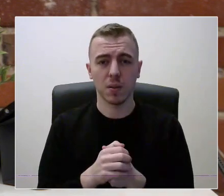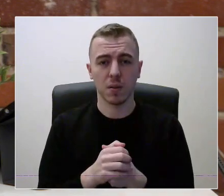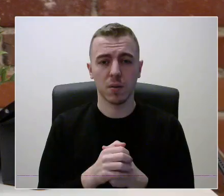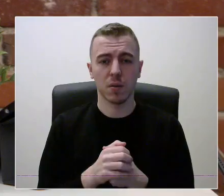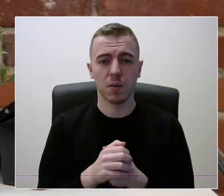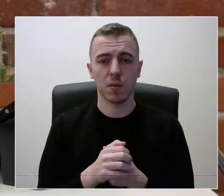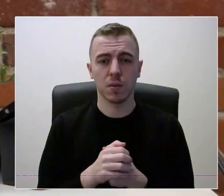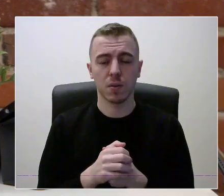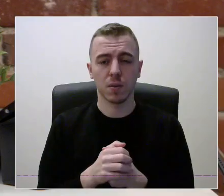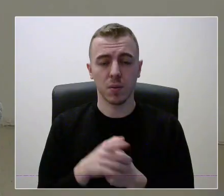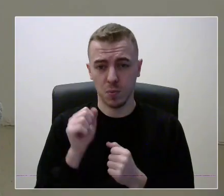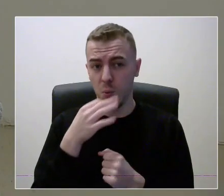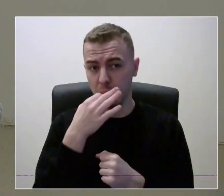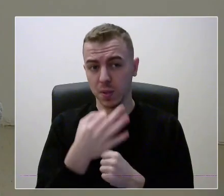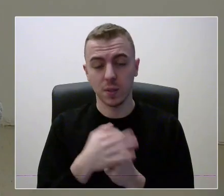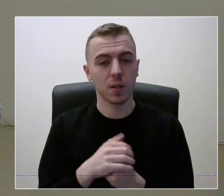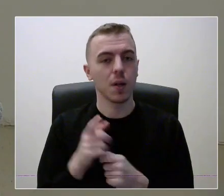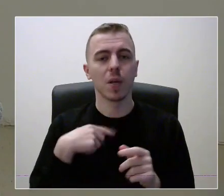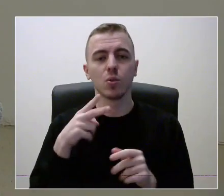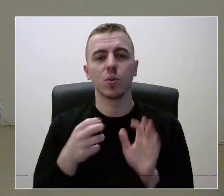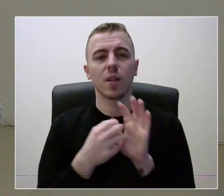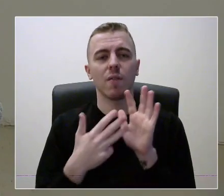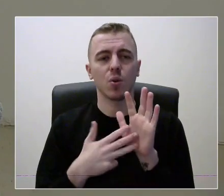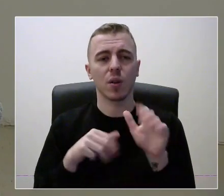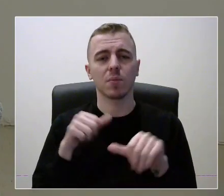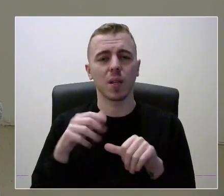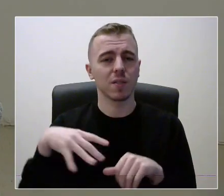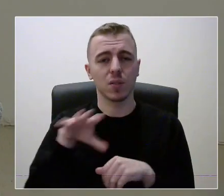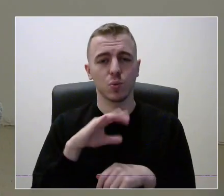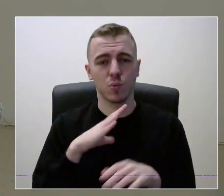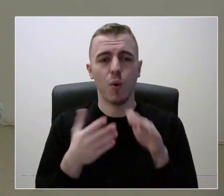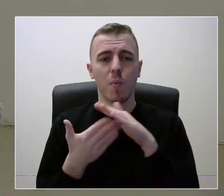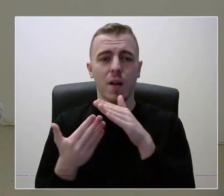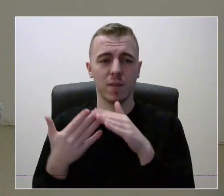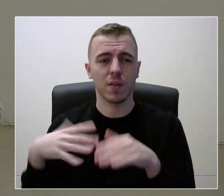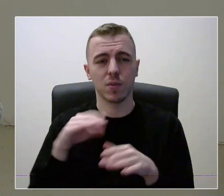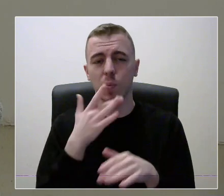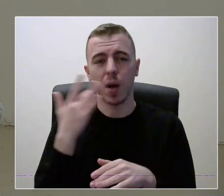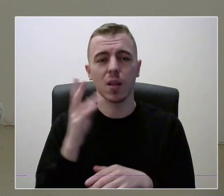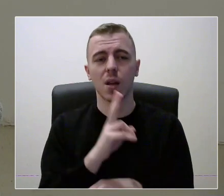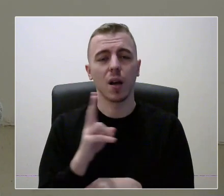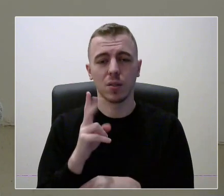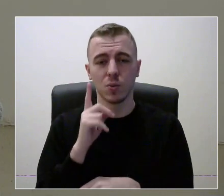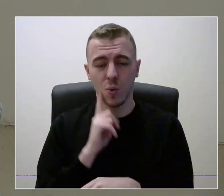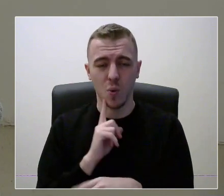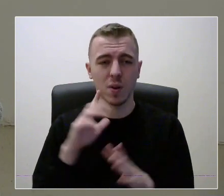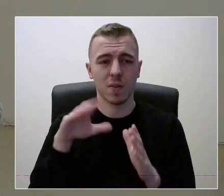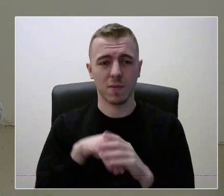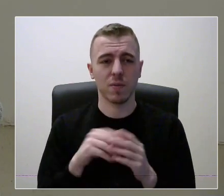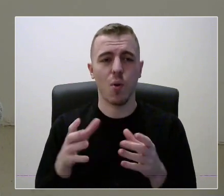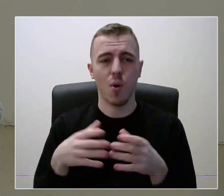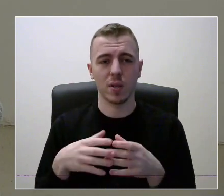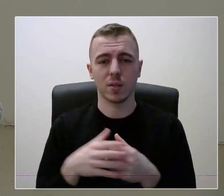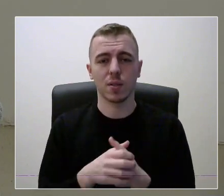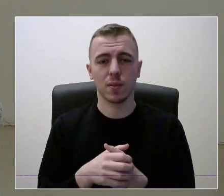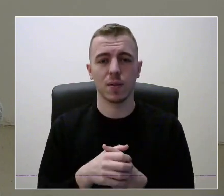konservatorius? Mes ir 19 metais pakvietėm visus, reiškia, visas partijas, kurios, reiškia, norėtų prisijungti prie koalicijos, tą